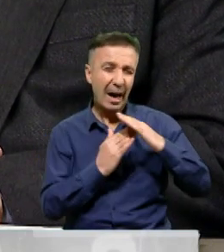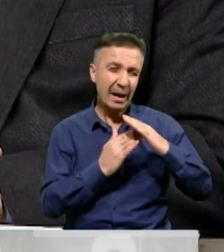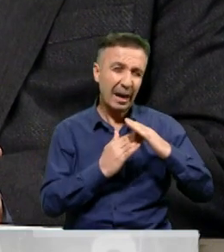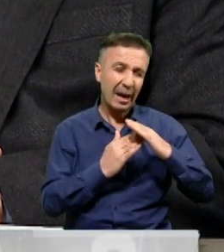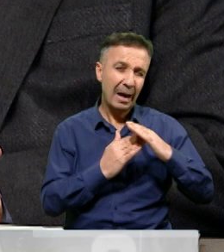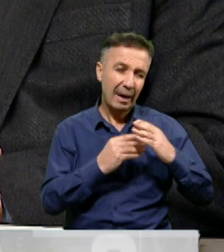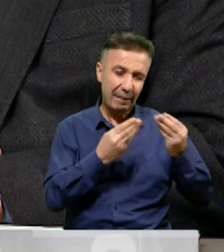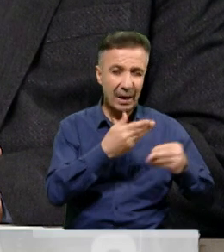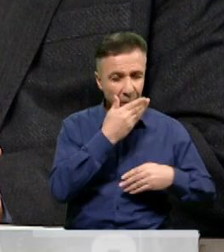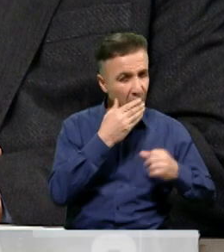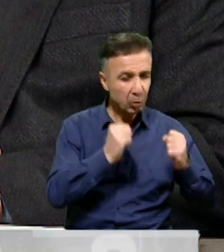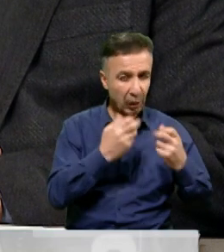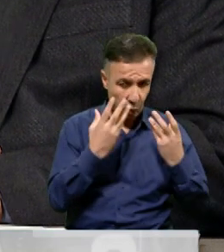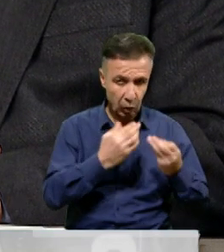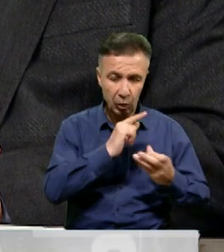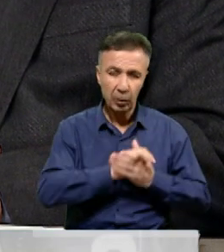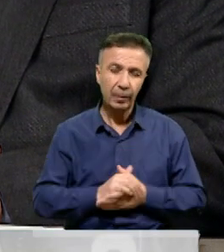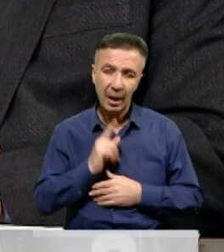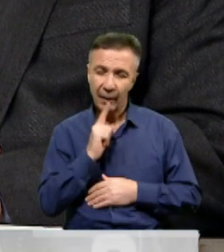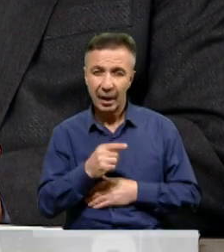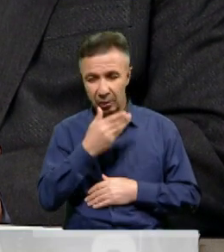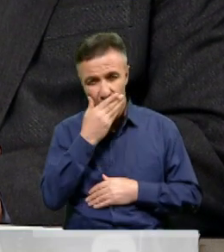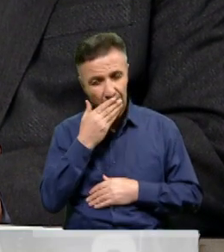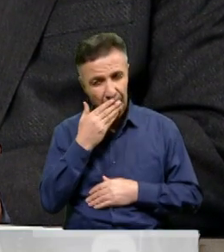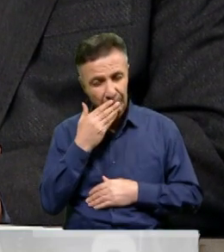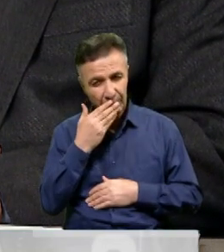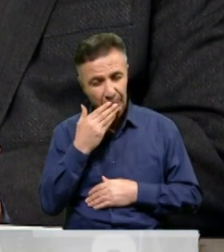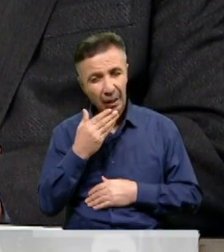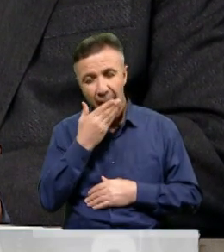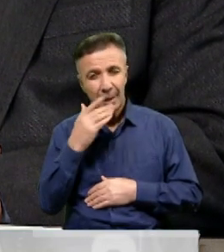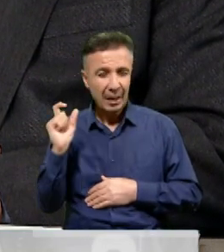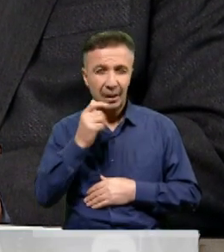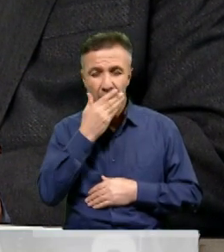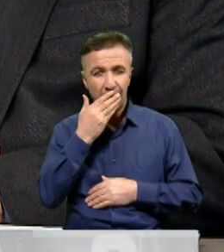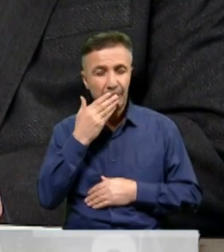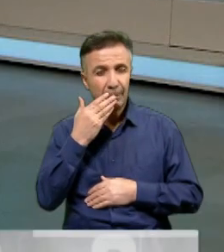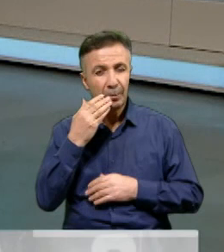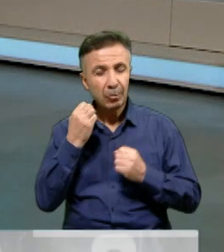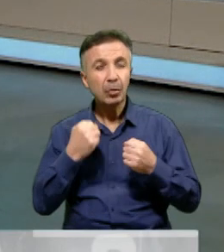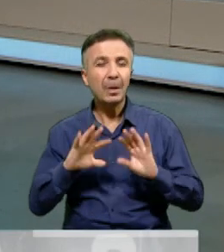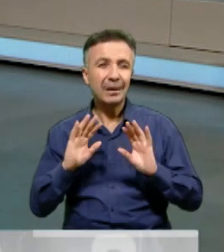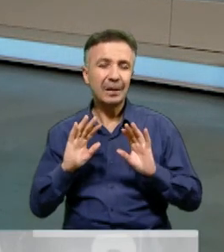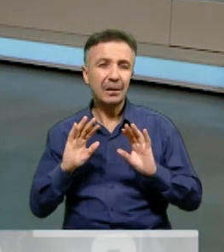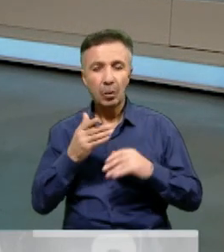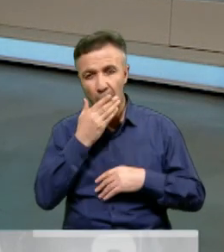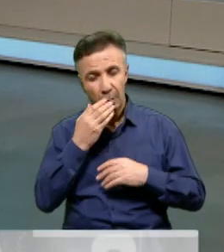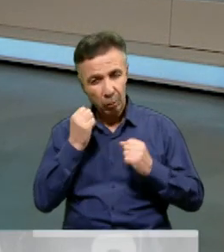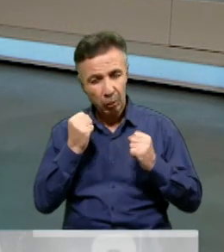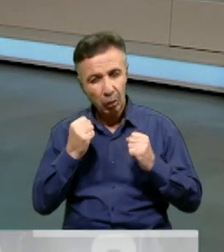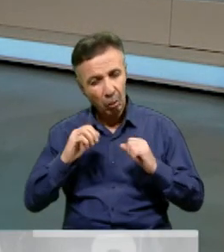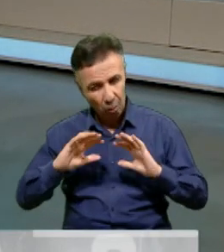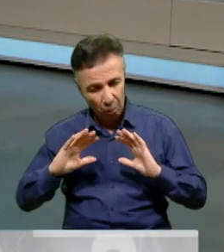farz oruçları Ramazan'da tutmadığımız veya tutup da bozduğumuz, tabii tutup bozduğumuz